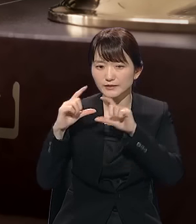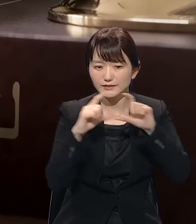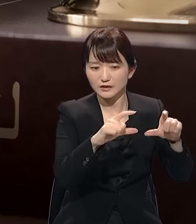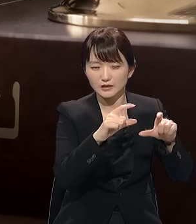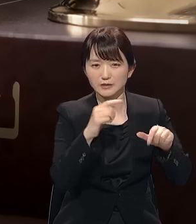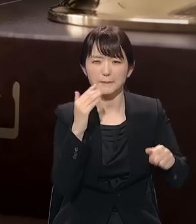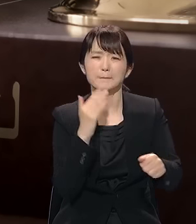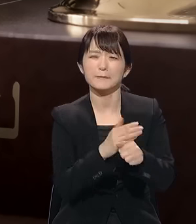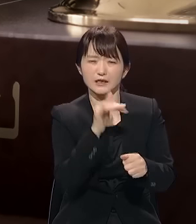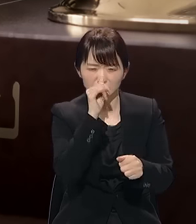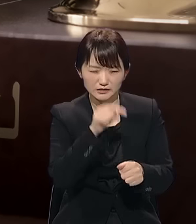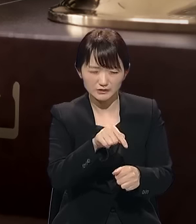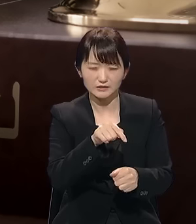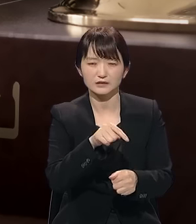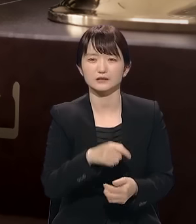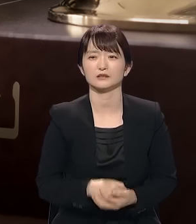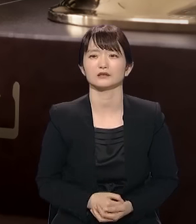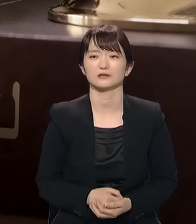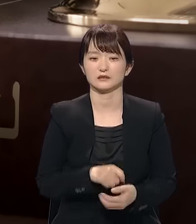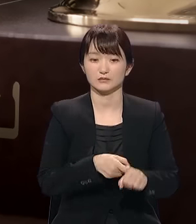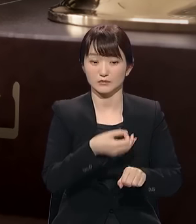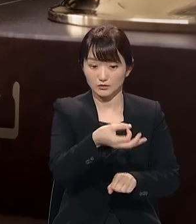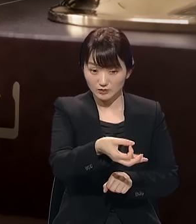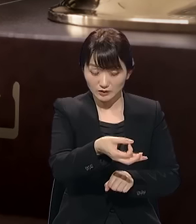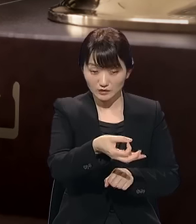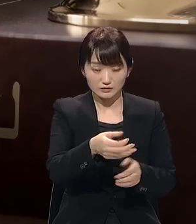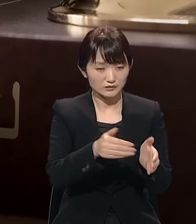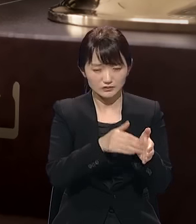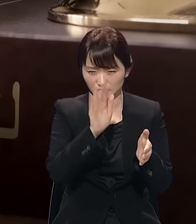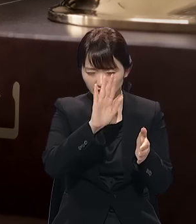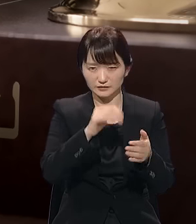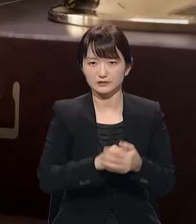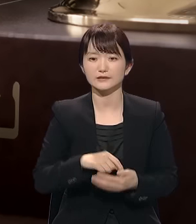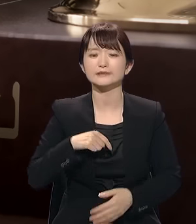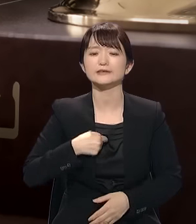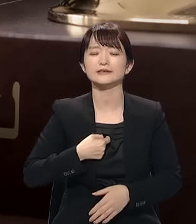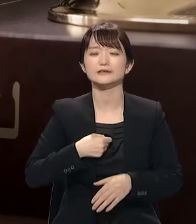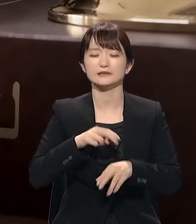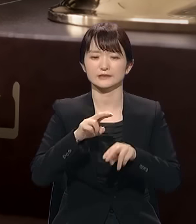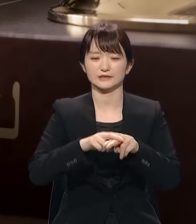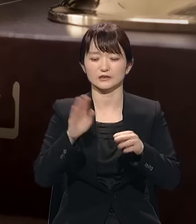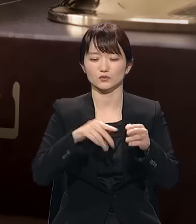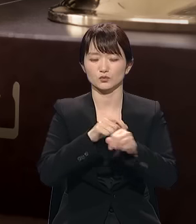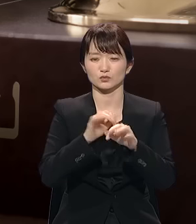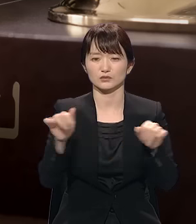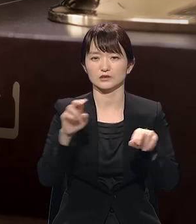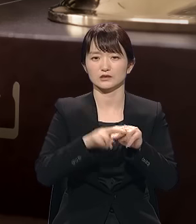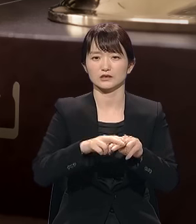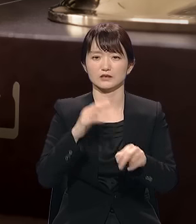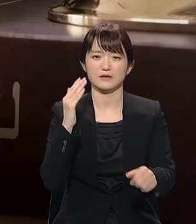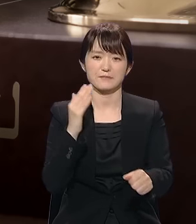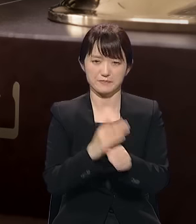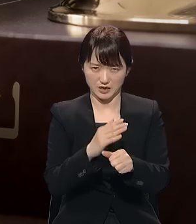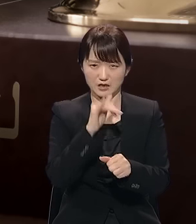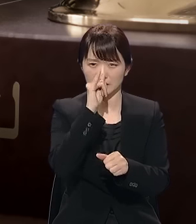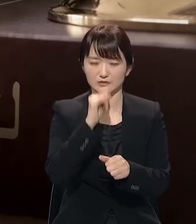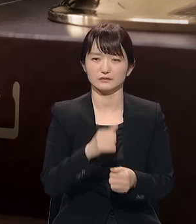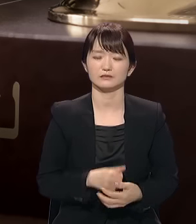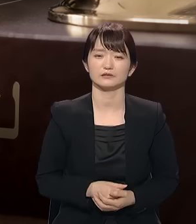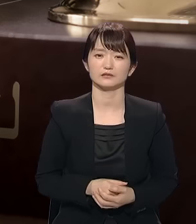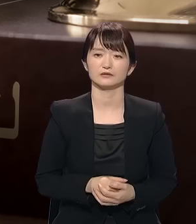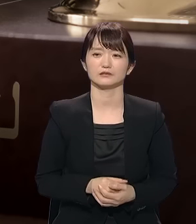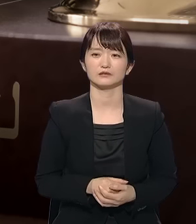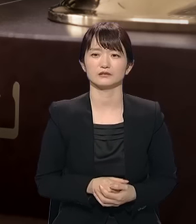가장 문제인 거예요 그러니까요 벌금 조에 내서 될 일이 아니고 자신의 공무원 지위 지위가 상실될 수 있거든요 그런